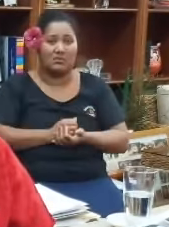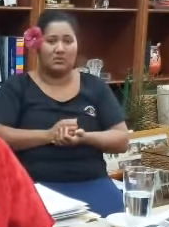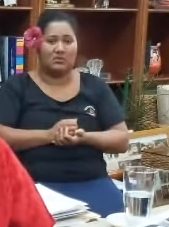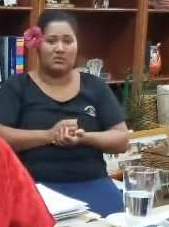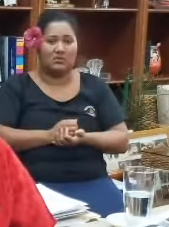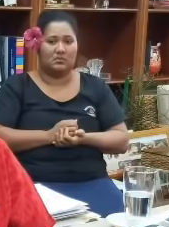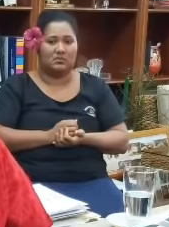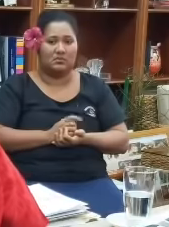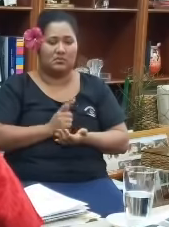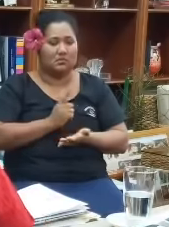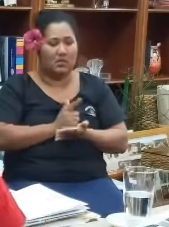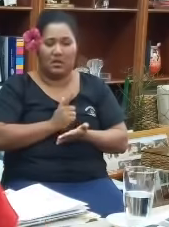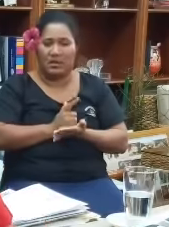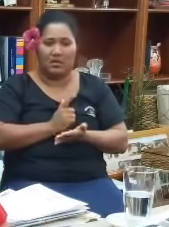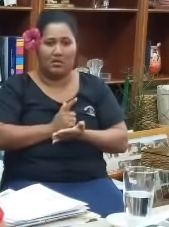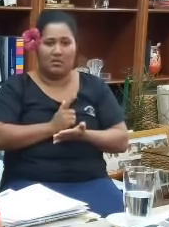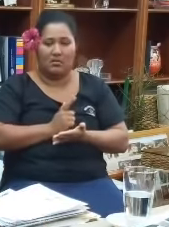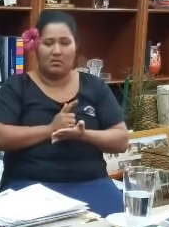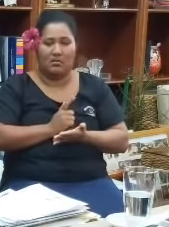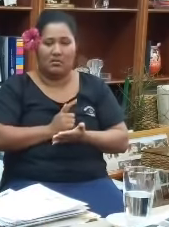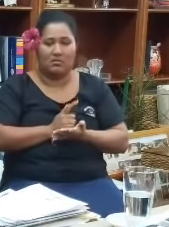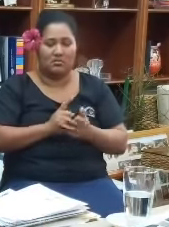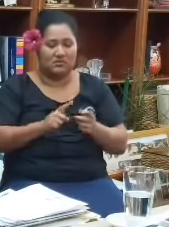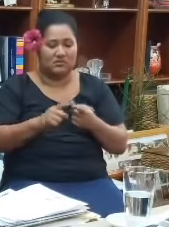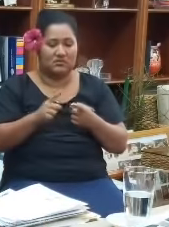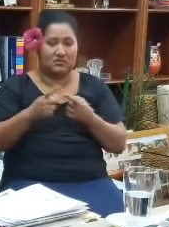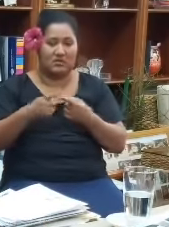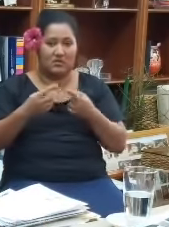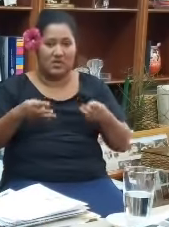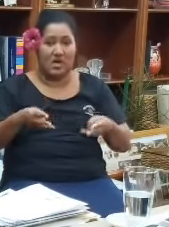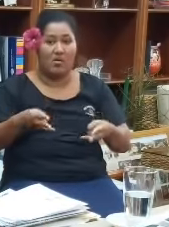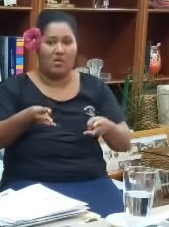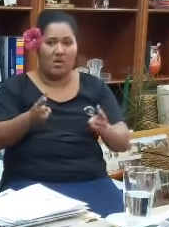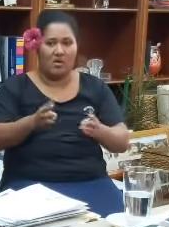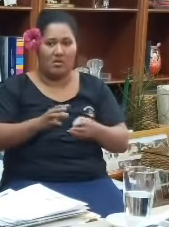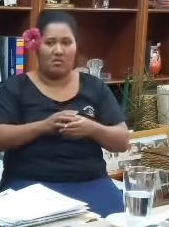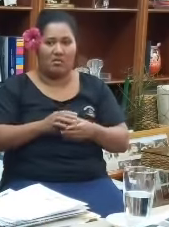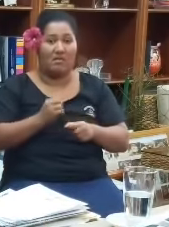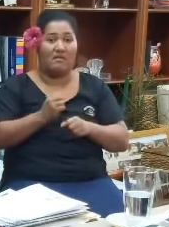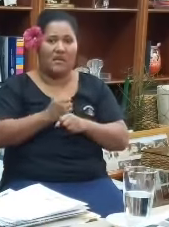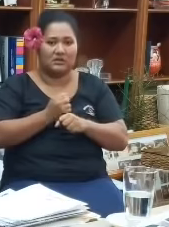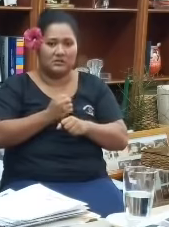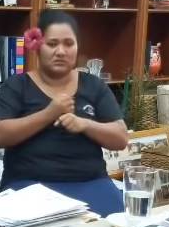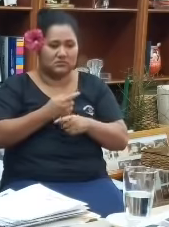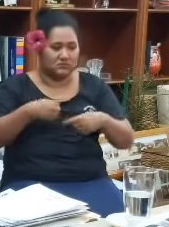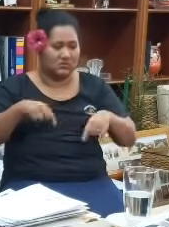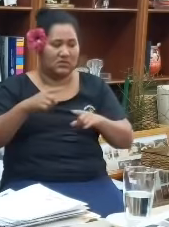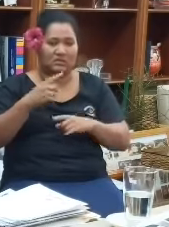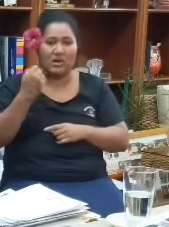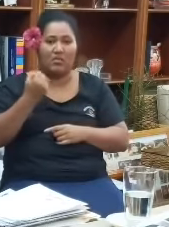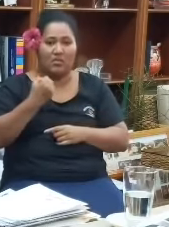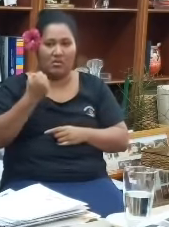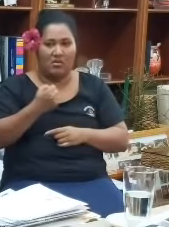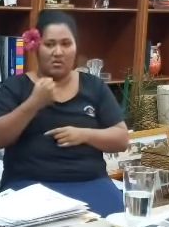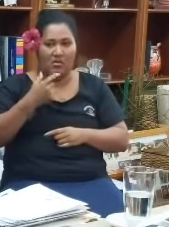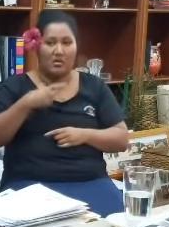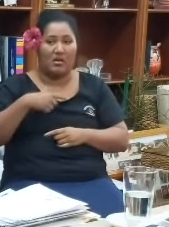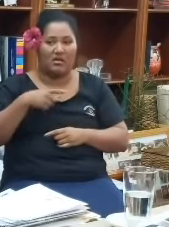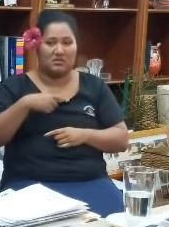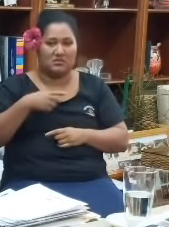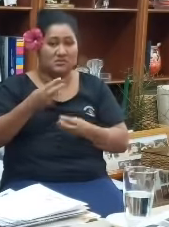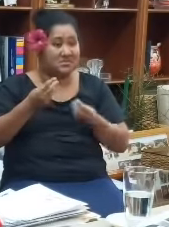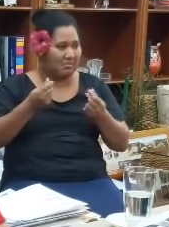Ane mo kua ke leo. O wala ese le ia e fai o tatu tangat. A isi a mo koi kongo